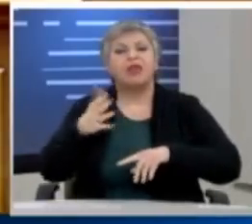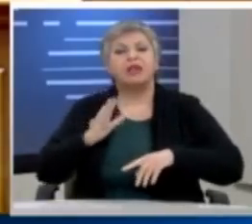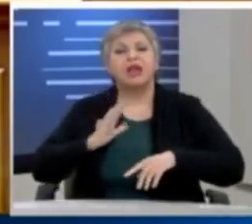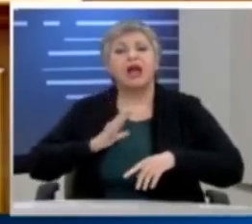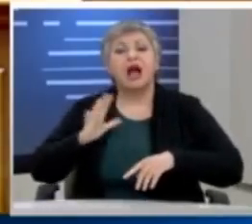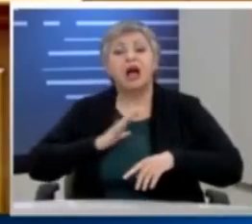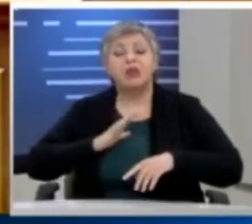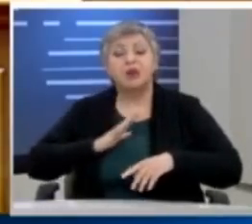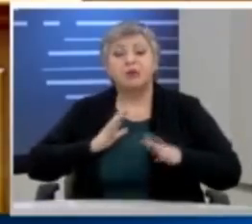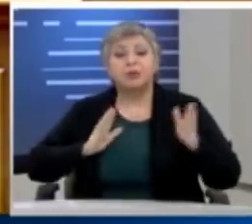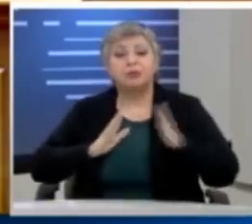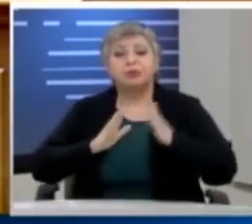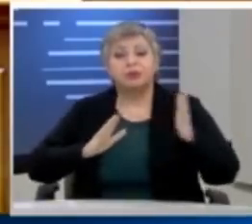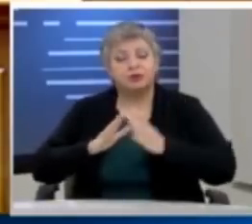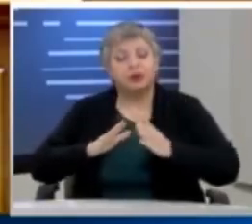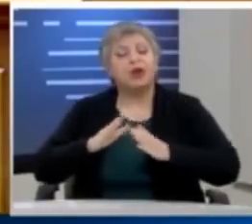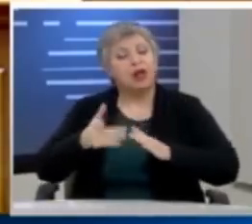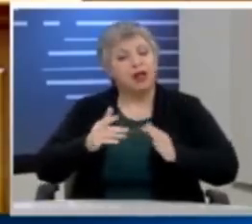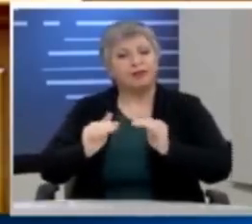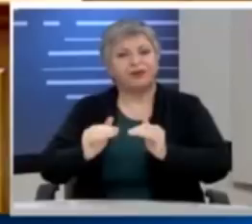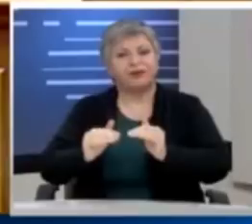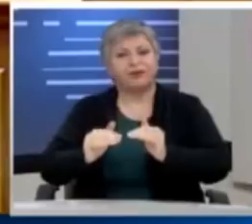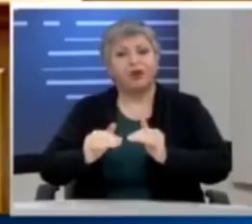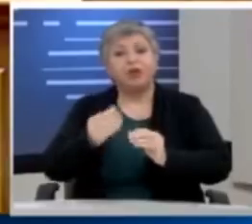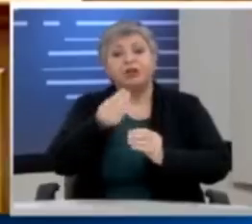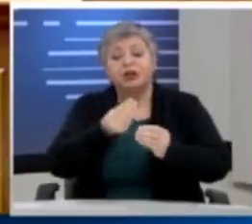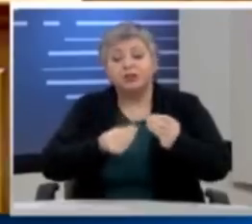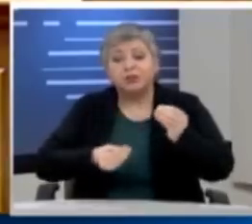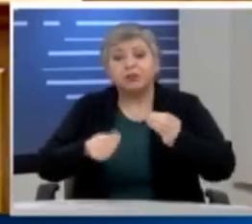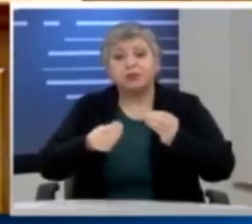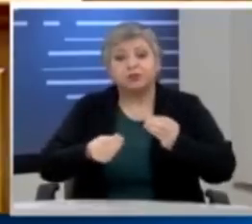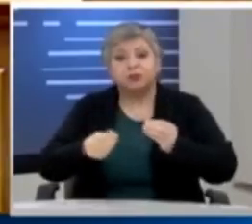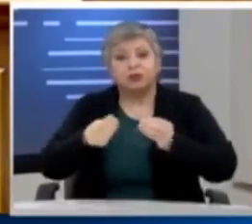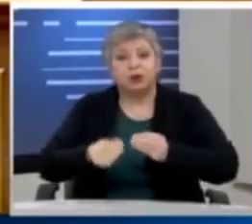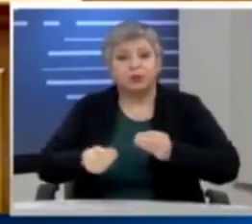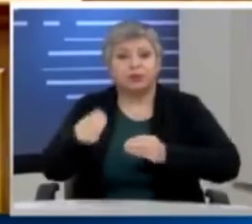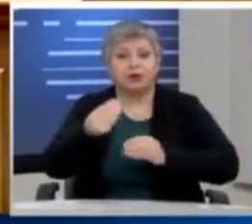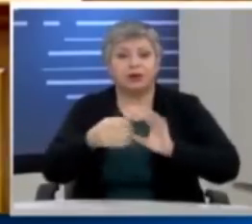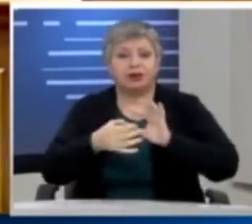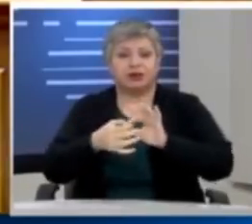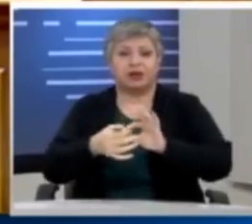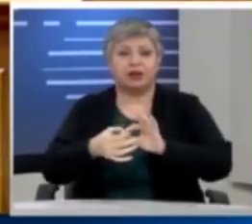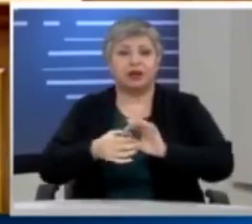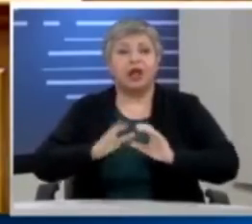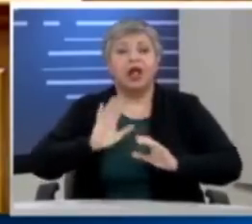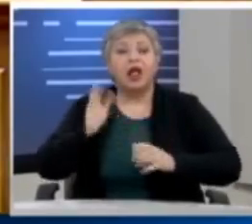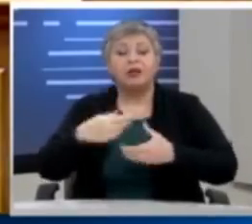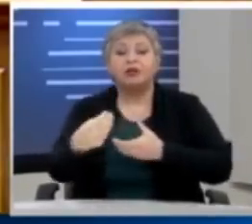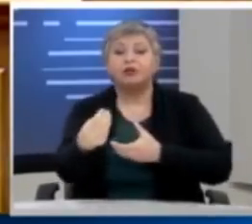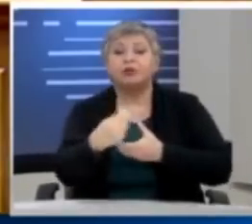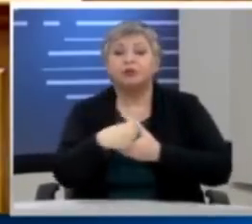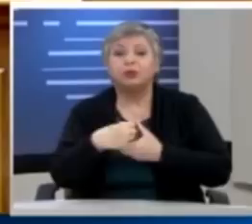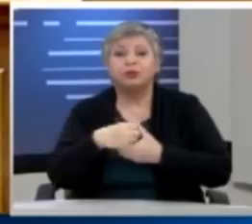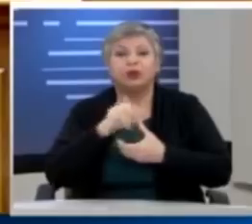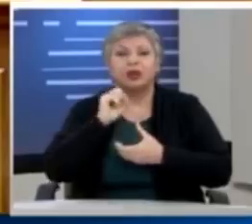θα υπάρχουν, θα γίνονται όλο και πιο έντονα εφόσον συνεχίζεται επέμβαση ξένων δυνάμεων στα